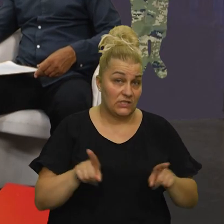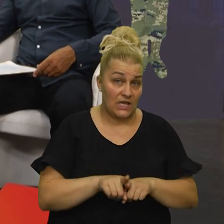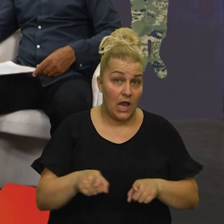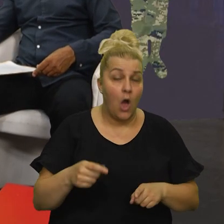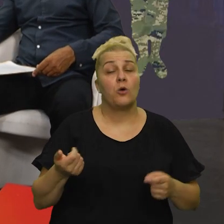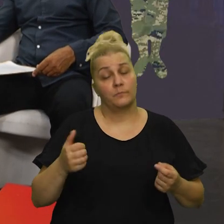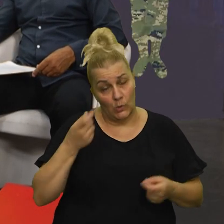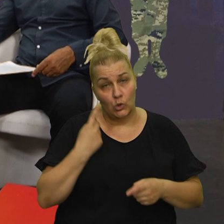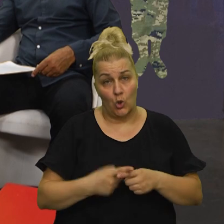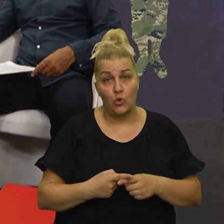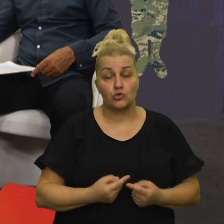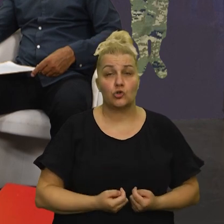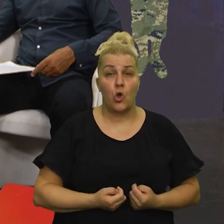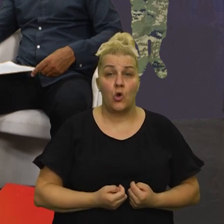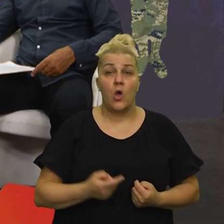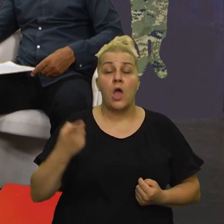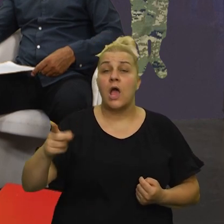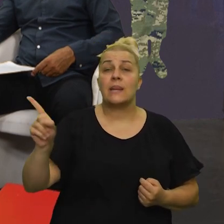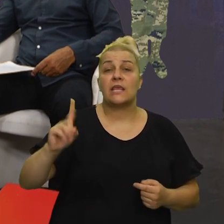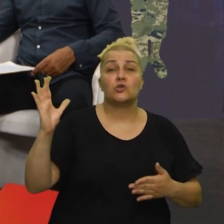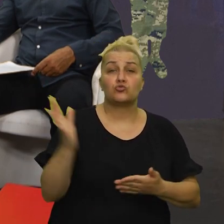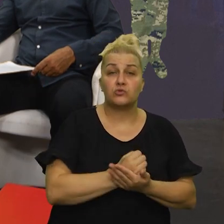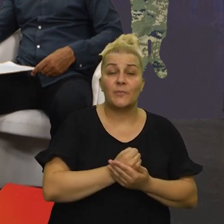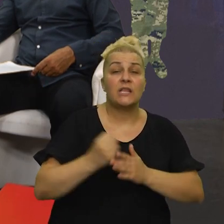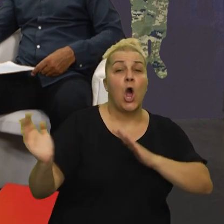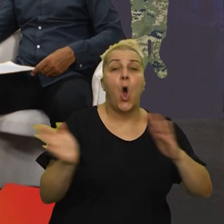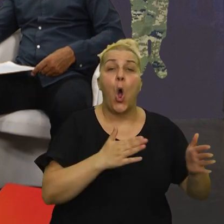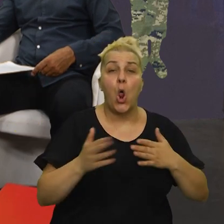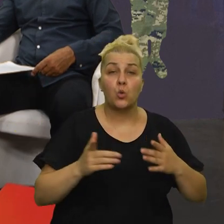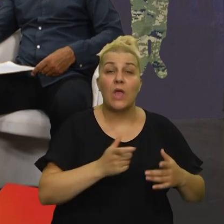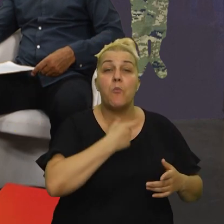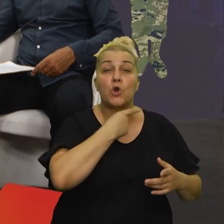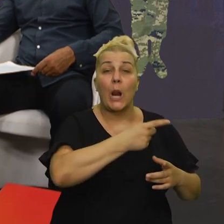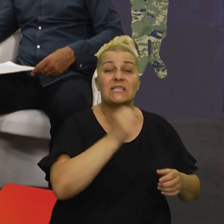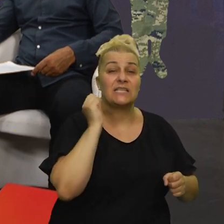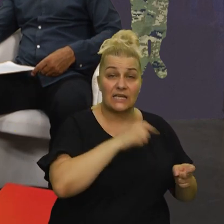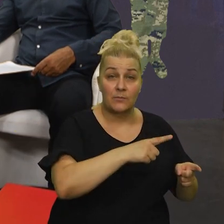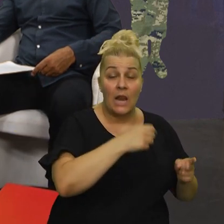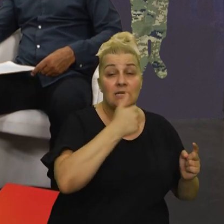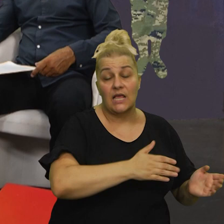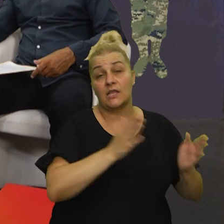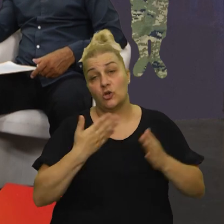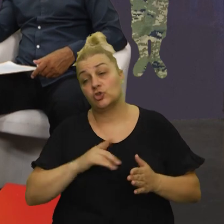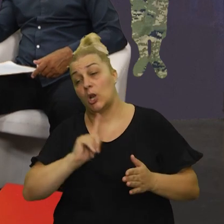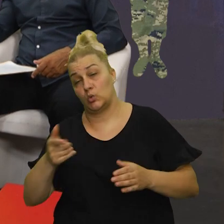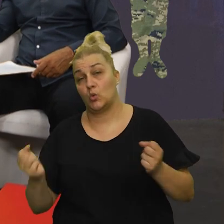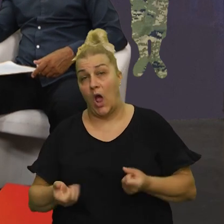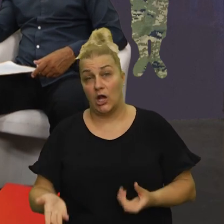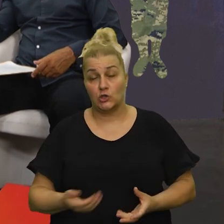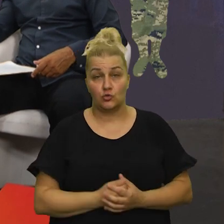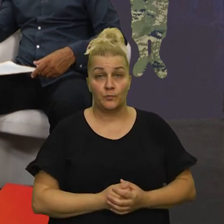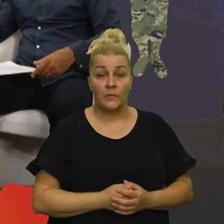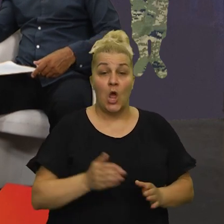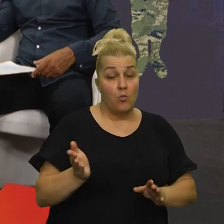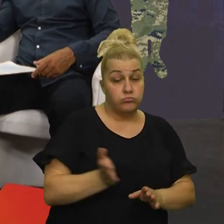jer nisu uspjeli Oluju kriminalizirati, onda bi tili I sad, mjesec. Gotovo